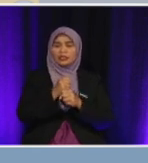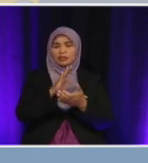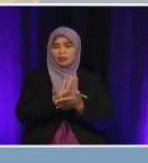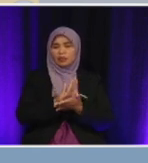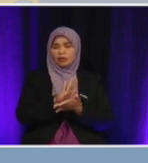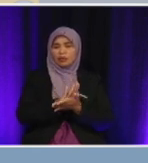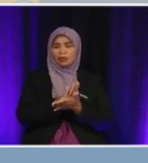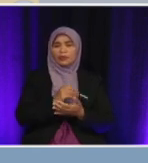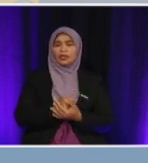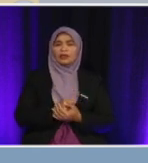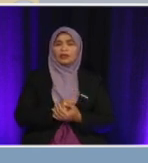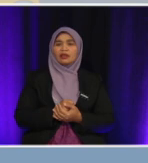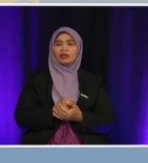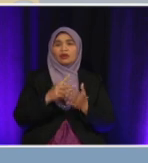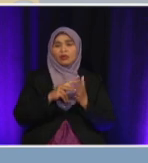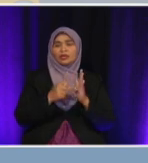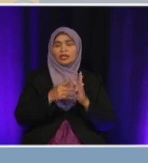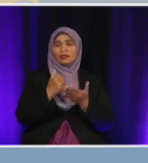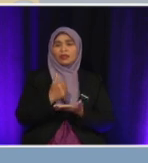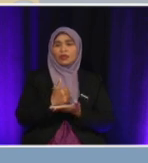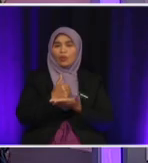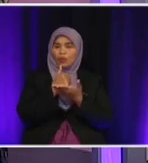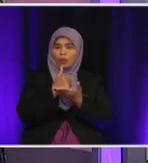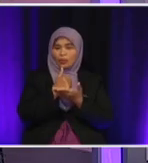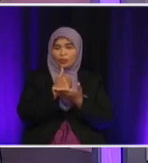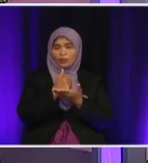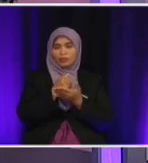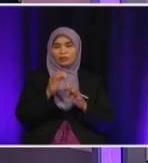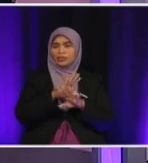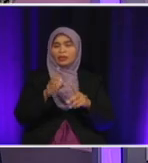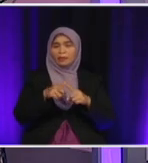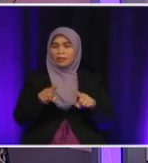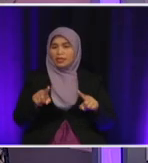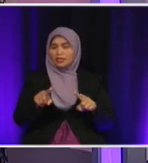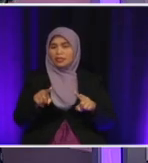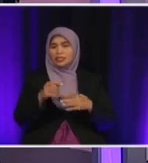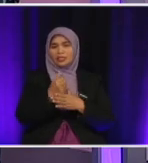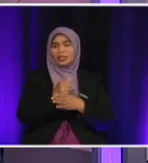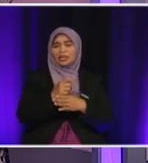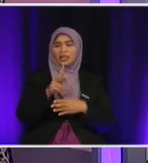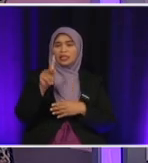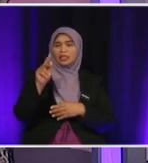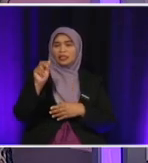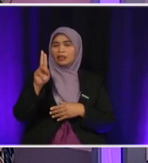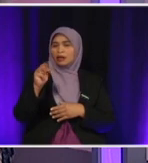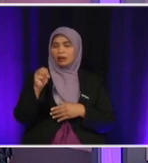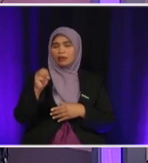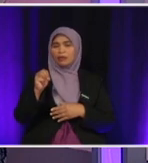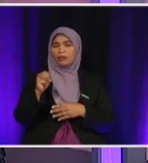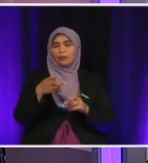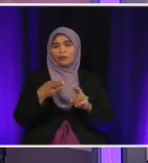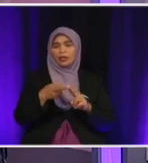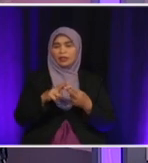konsep tolong-menolong tidak membiasakan antar kaum tidak membiasakan antara rakaat